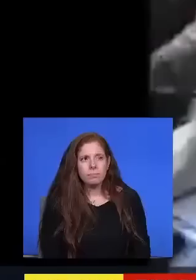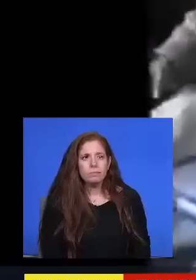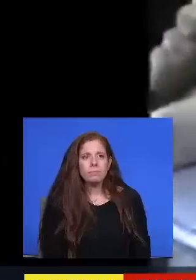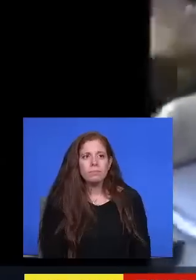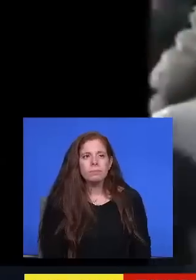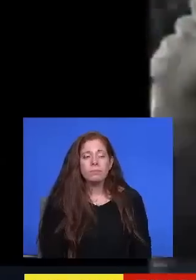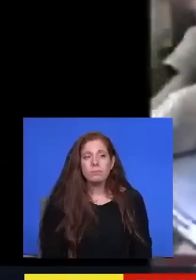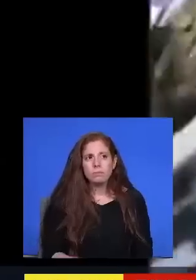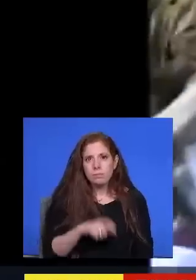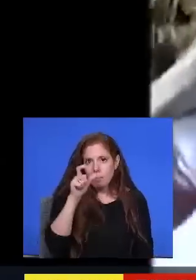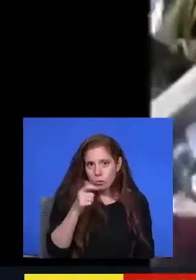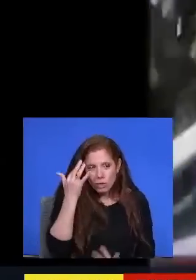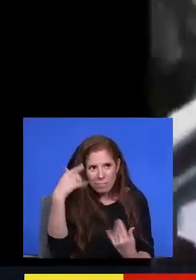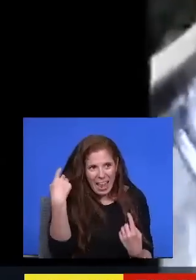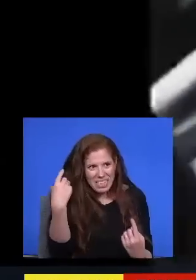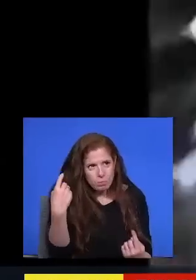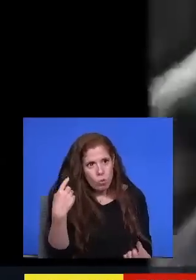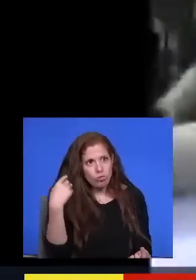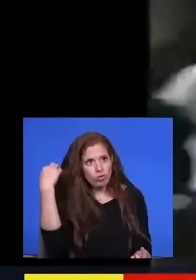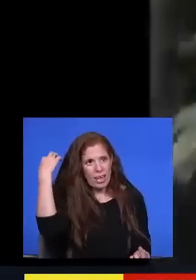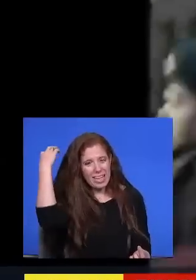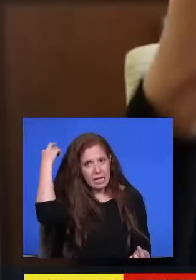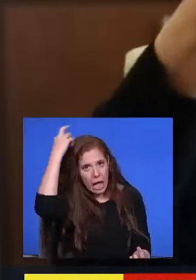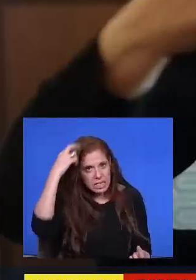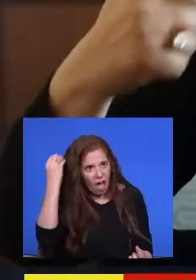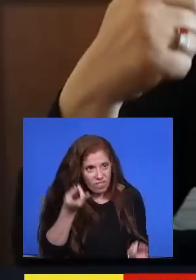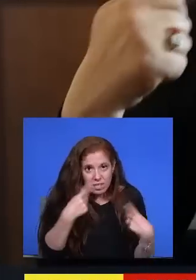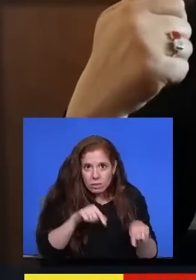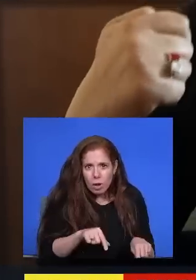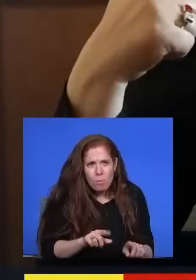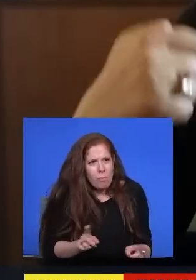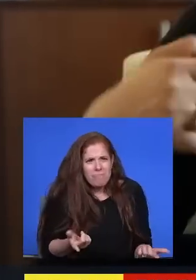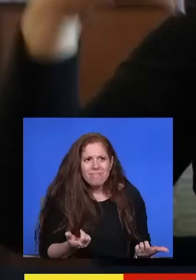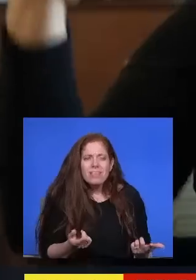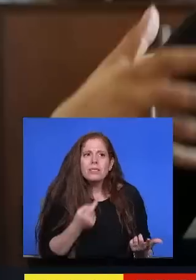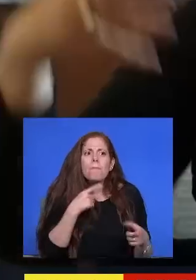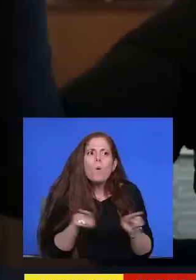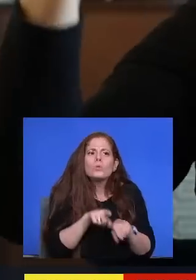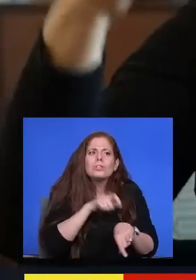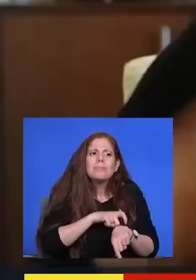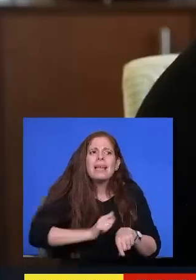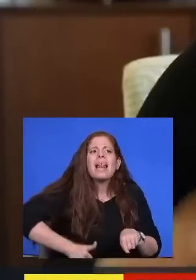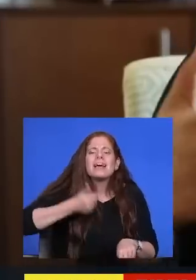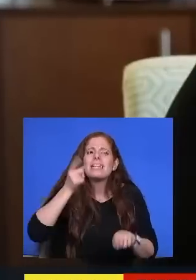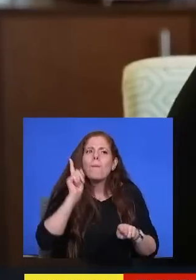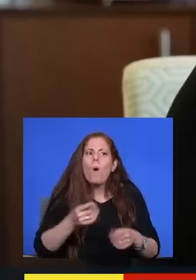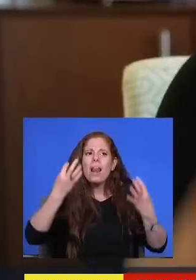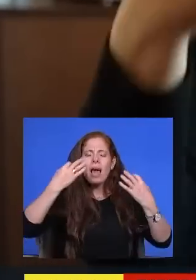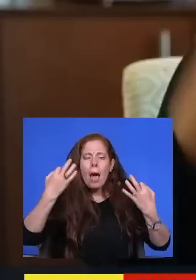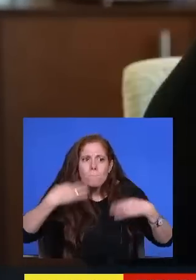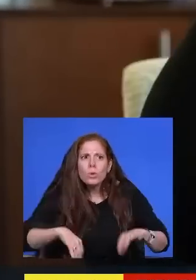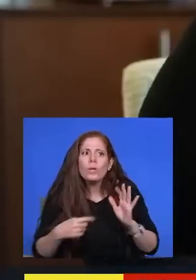في حدا كان يتخيل انه ابو عمار بده يرجع على البلد لا يعني احنا المفروض هلا القياده هاي تحترمنا لانه بنضالنا